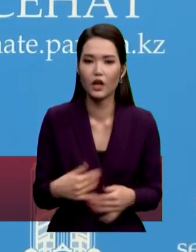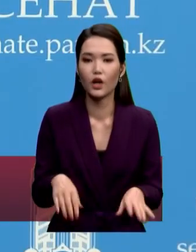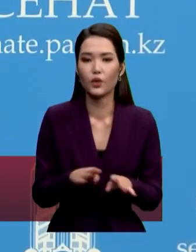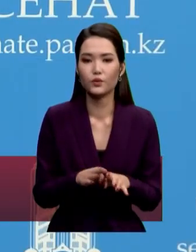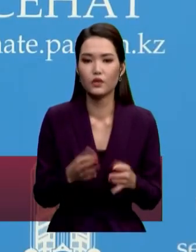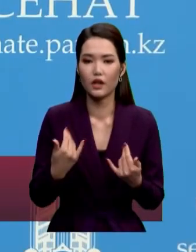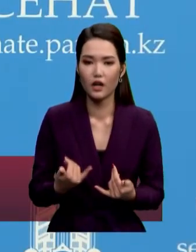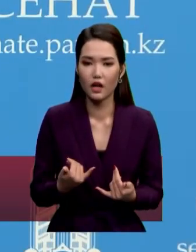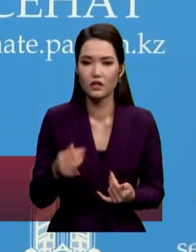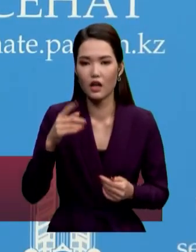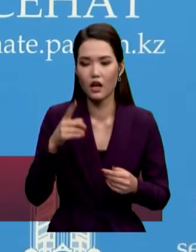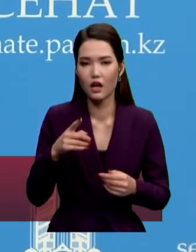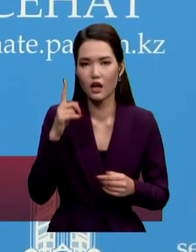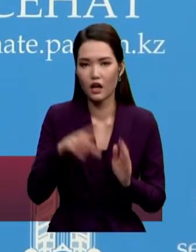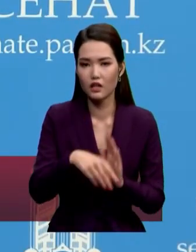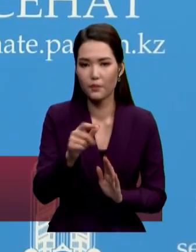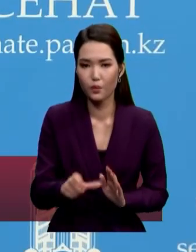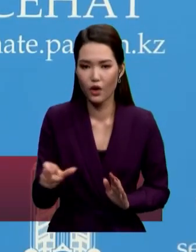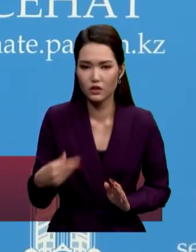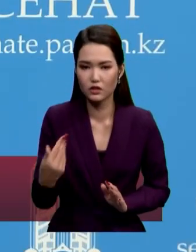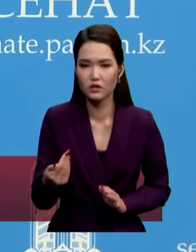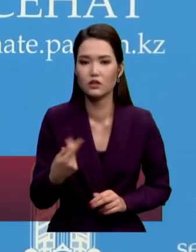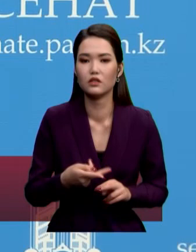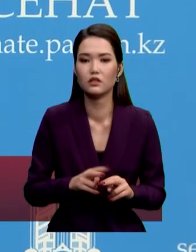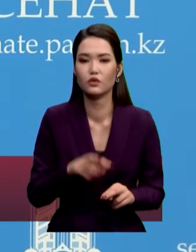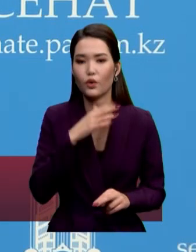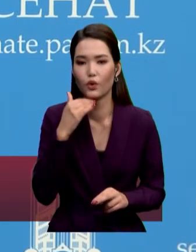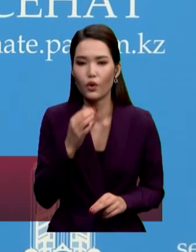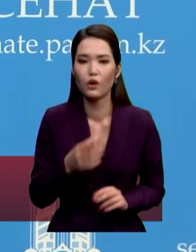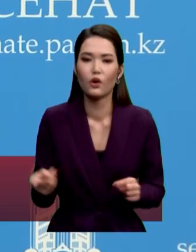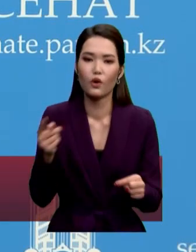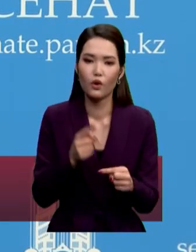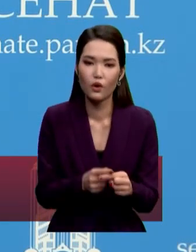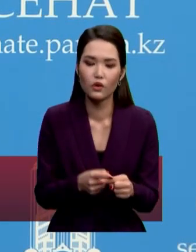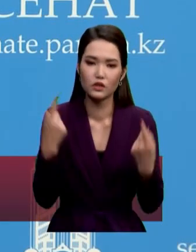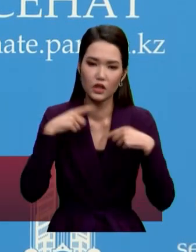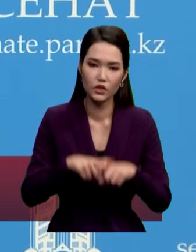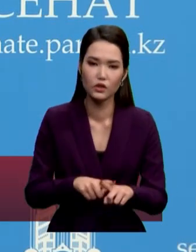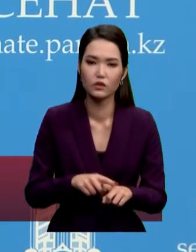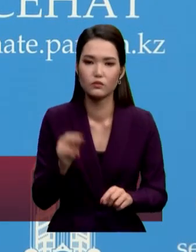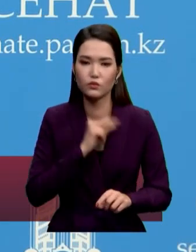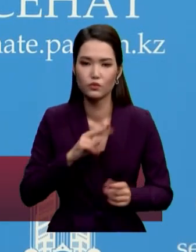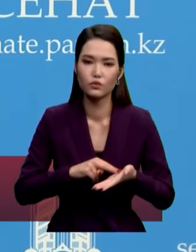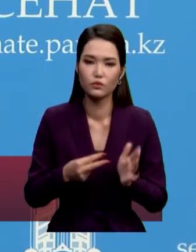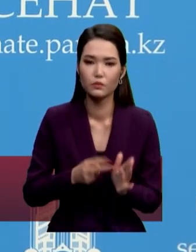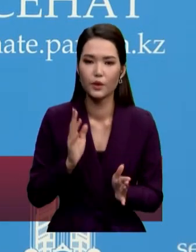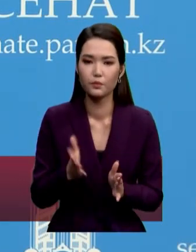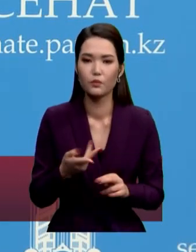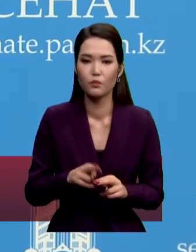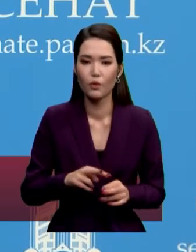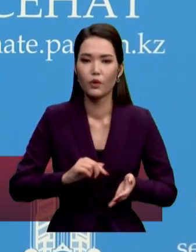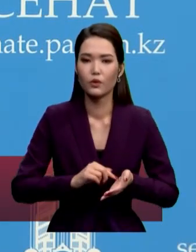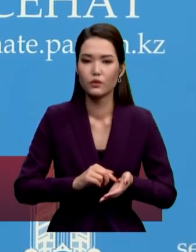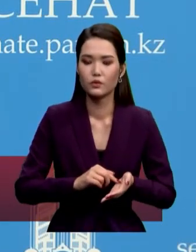мына депутаттар тарапынан еңбек кодексіне тағы да қосымша инициативный түрде өзгерістер енгізіліп жатыр. Осы